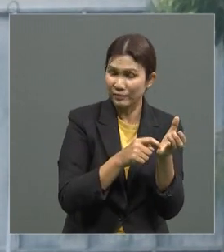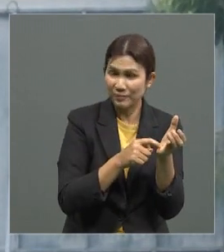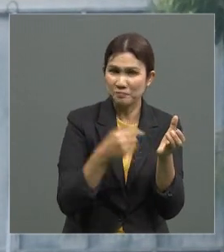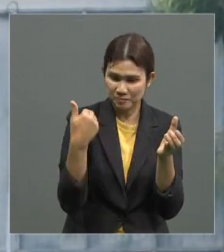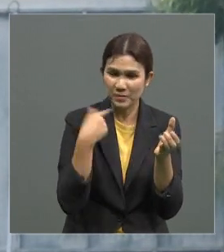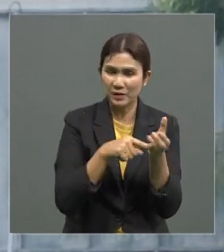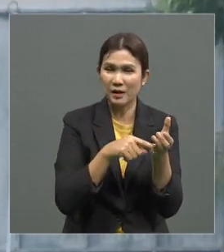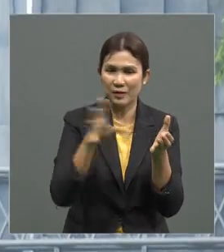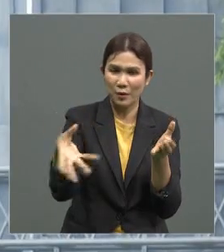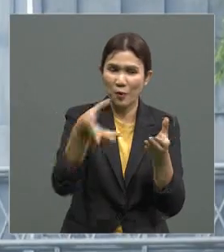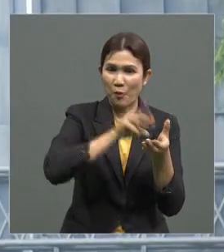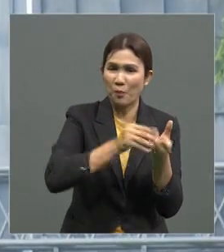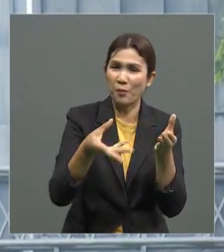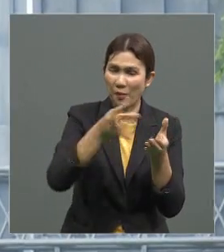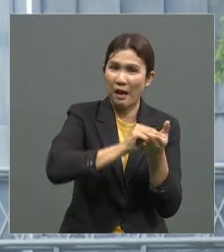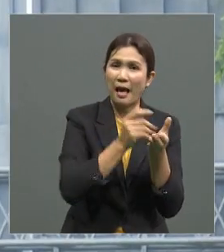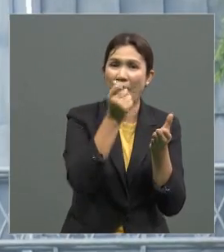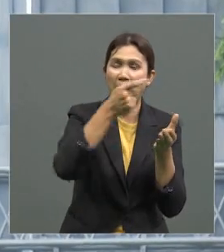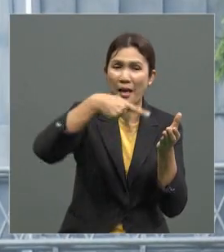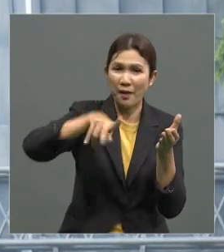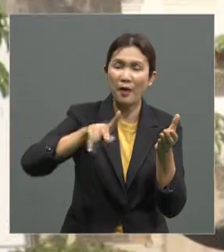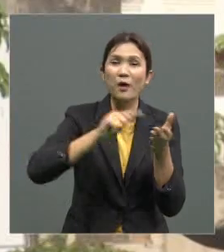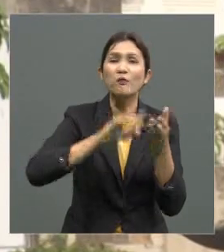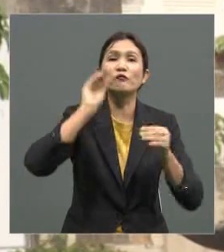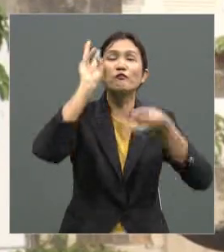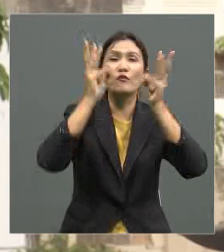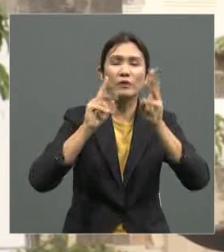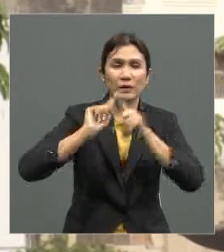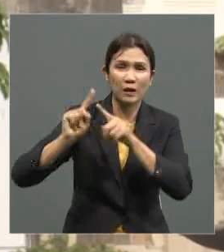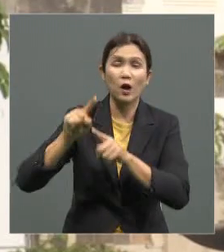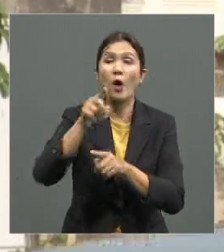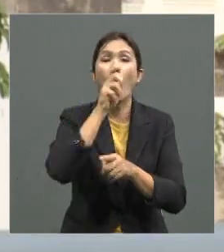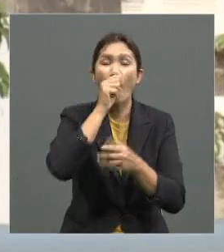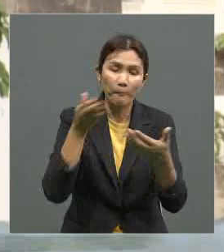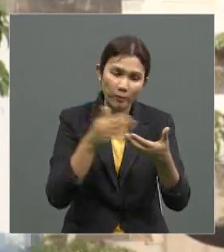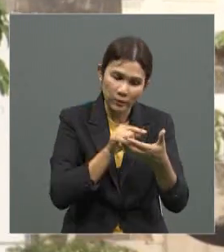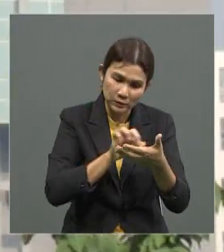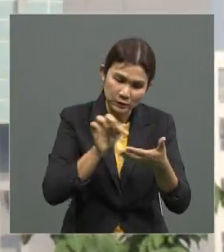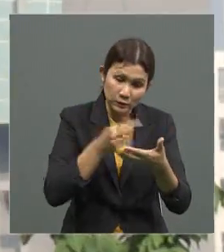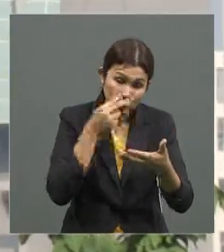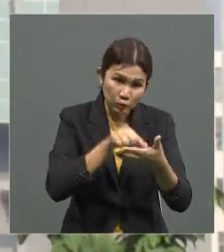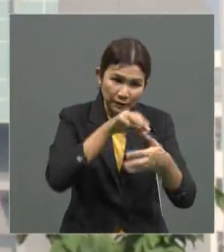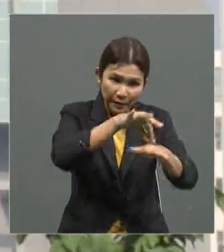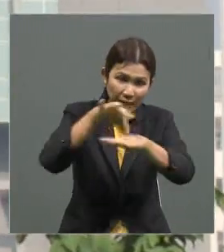มีการดาวน์โหลดกันอยู่แล้วแอปพลิเคชัน Air4 ไทยก็ดูกันสักนิดหนึ่งในแต่ละวันก่อนออกจากบ้านว่าค่าฝุ่นมันเป็นยังไงกันบ้างนะคะ